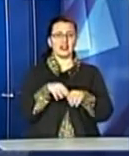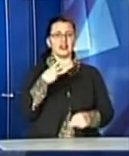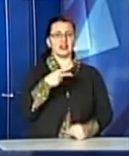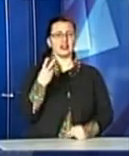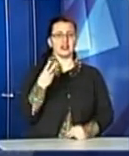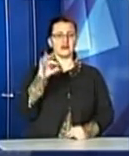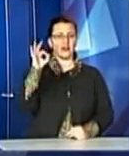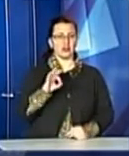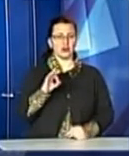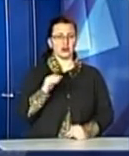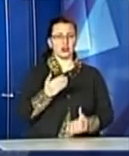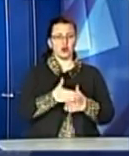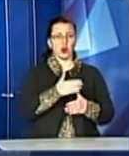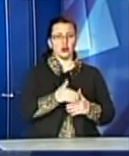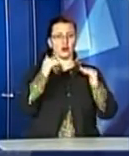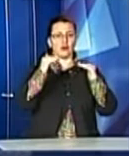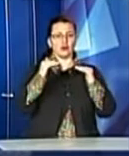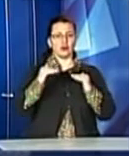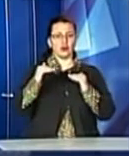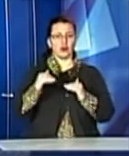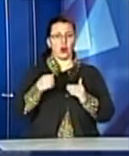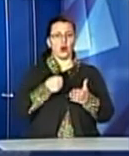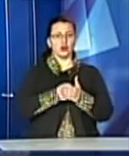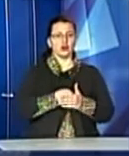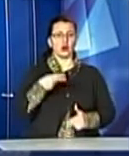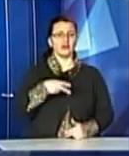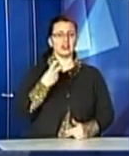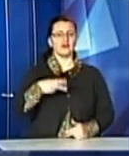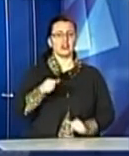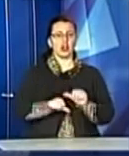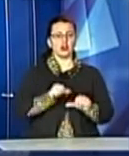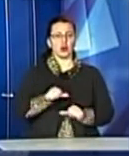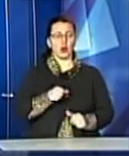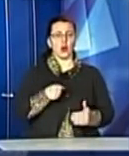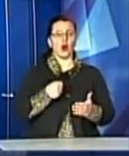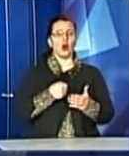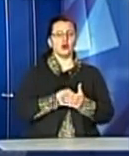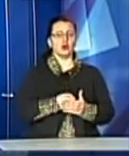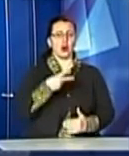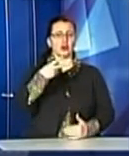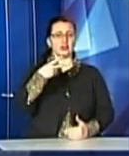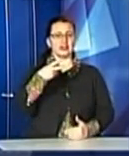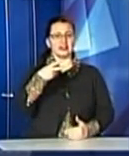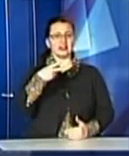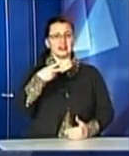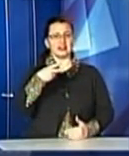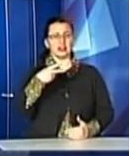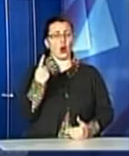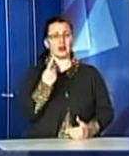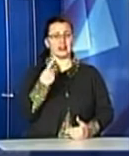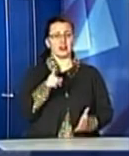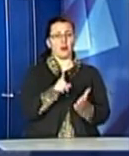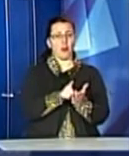з поетапним зниженням його до 2020 року і довести в 2020 році один